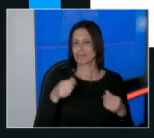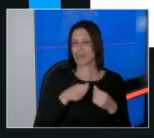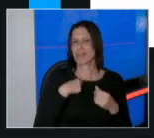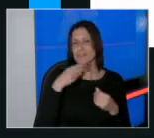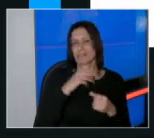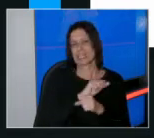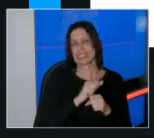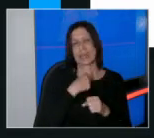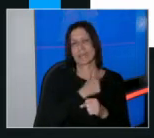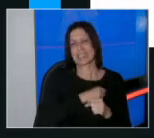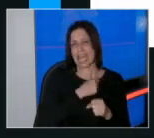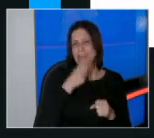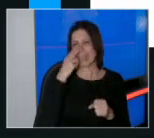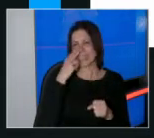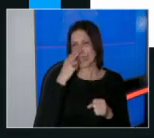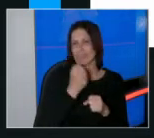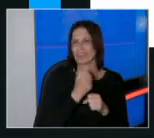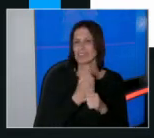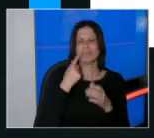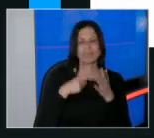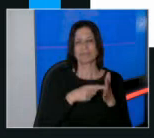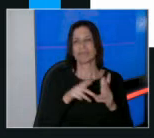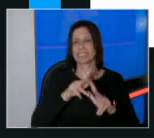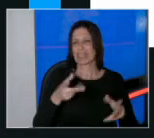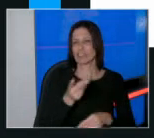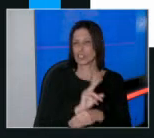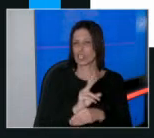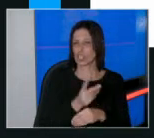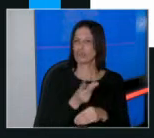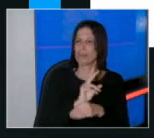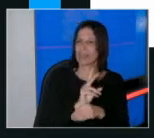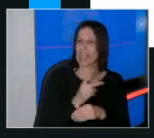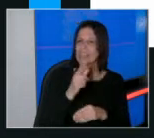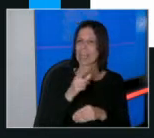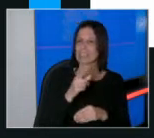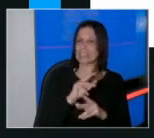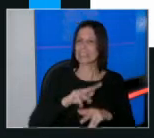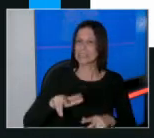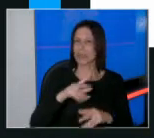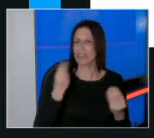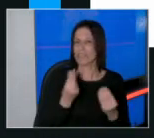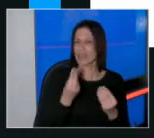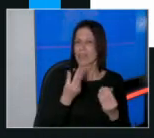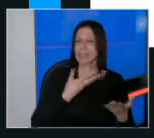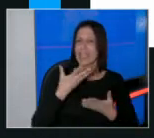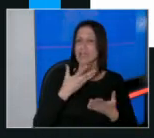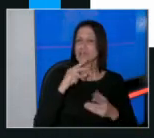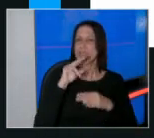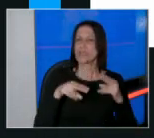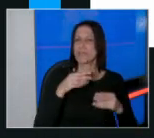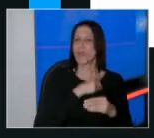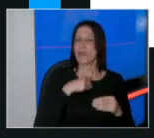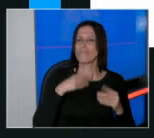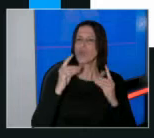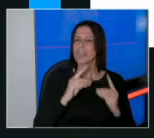הניסיון לייצר מצג שקרי שמטעה את הציבור. הדברים התייחסו למתן טיפול רפואי דרך הטלפון בלבד. חשוב לציין כי קיים מענה